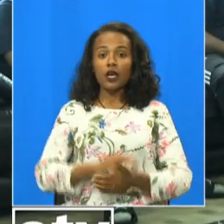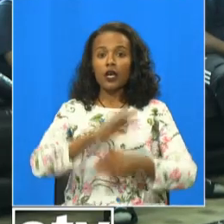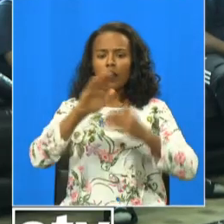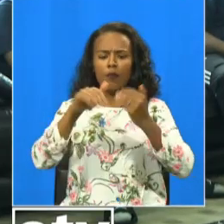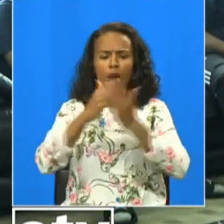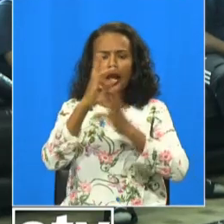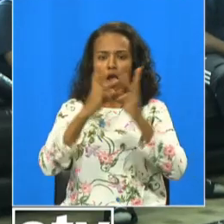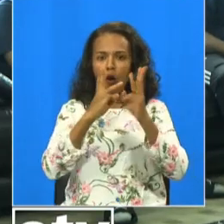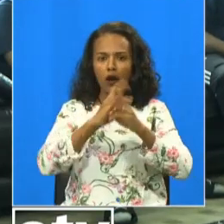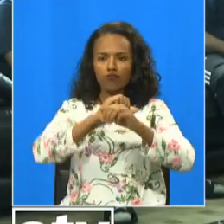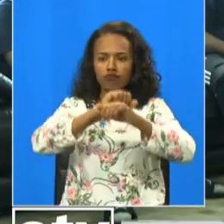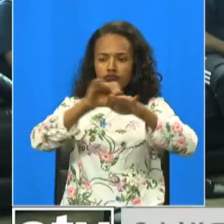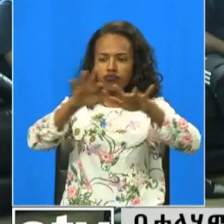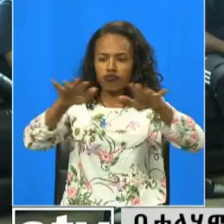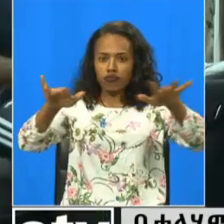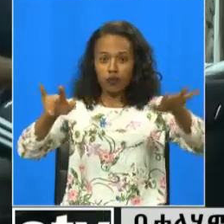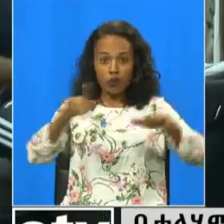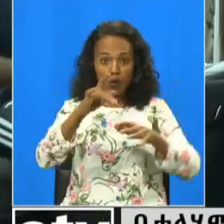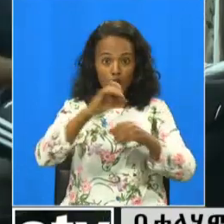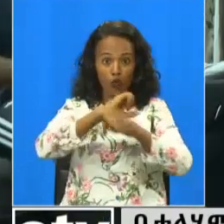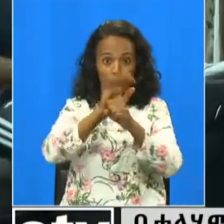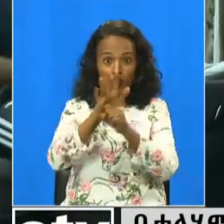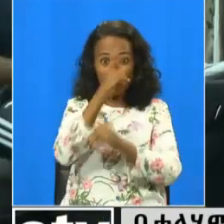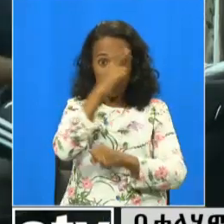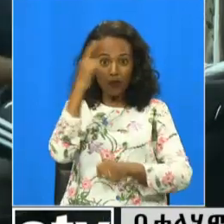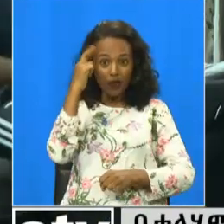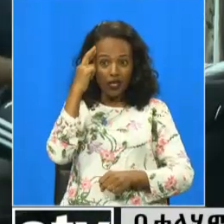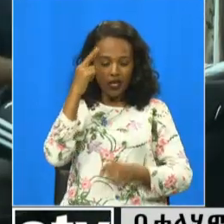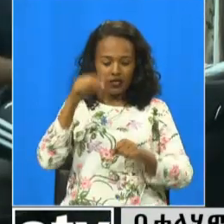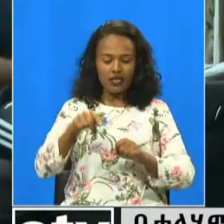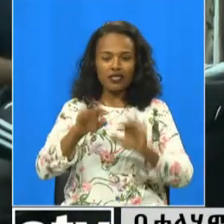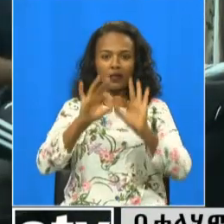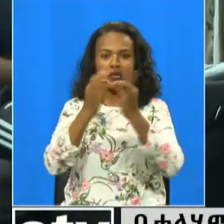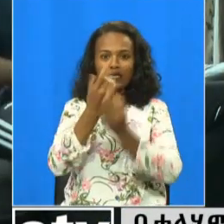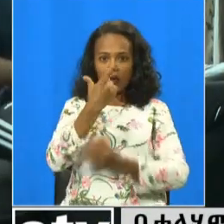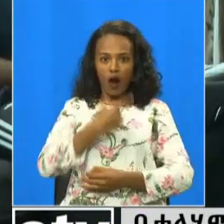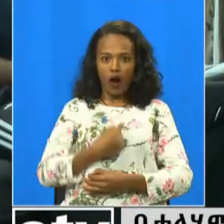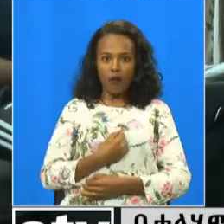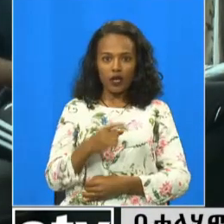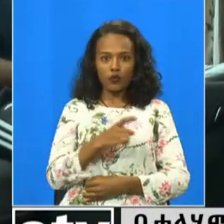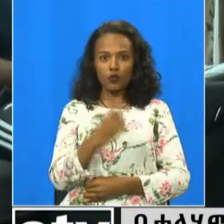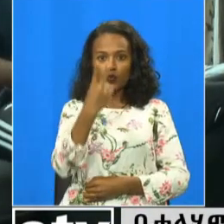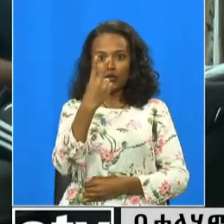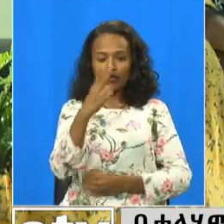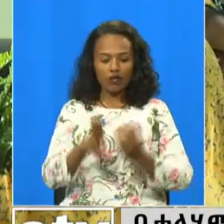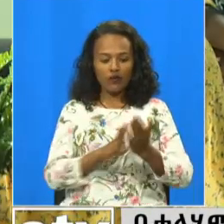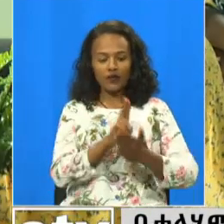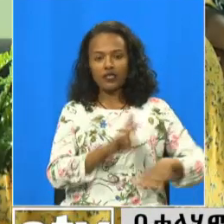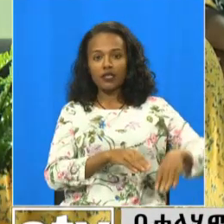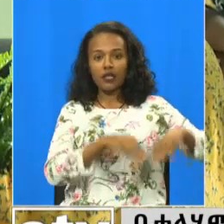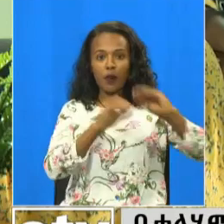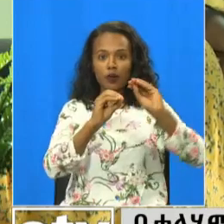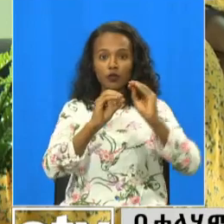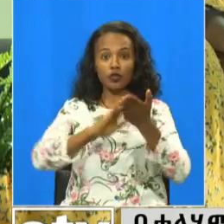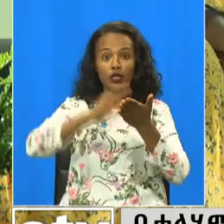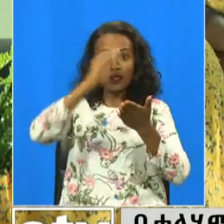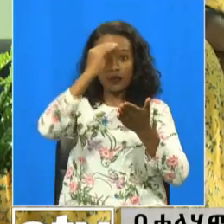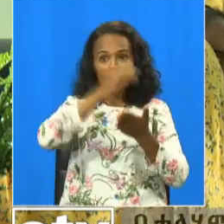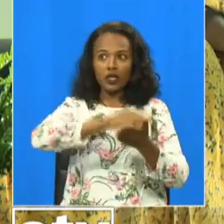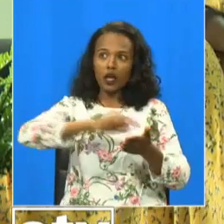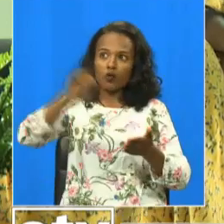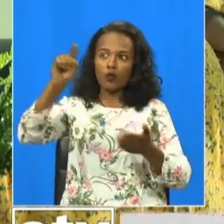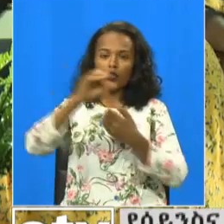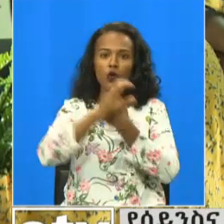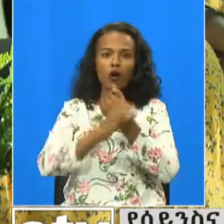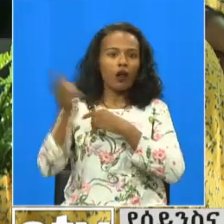በመላለም በተሰራጨው የኮሮና ቫይረስ ወረርሽኝ ሳቢያ የዚህ ቤተሰብ አባላት የሆኑ ሁለት የዩኒቨርሲቲ ተማሪዎች ለትምህርት ከሄዱባቸው